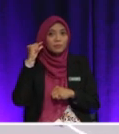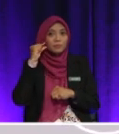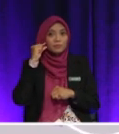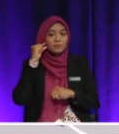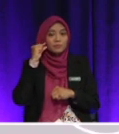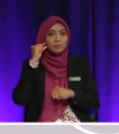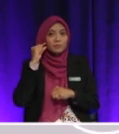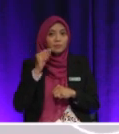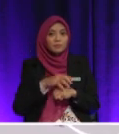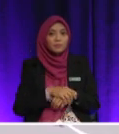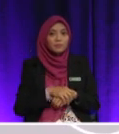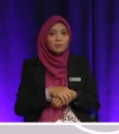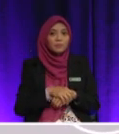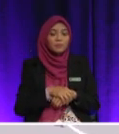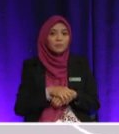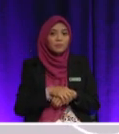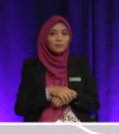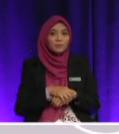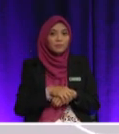kayak Aqila